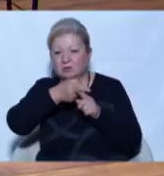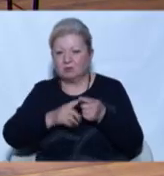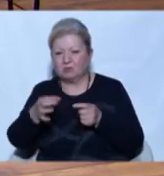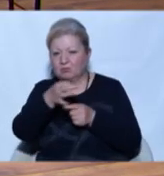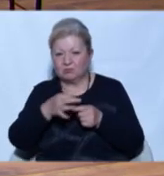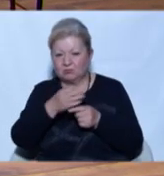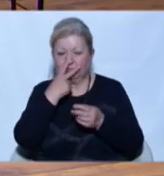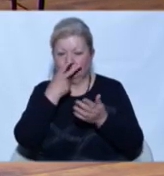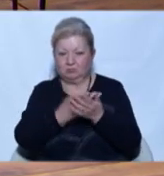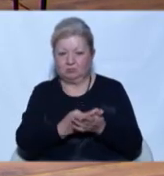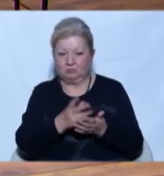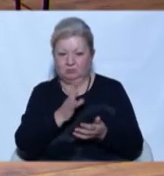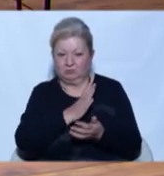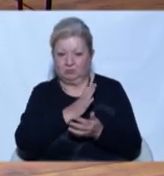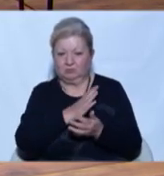სახით წარმოიდგინეს.